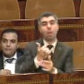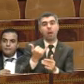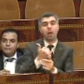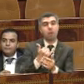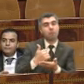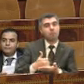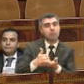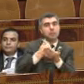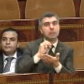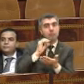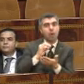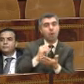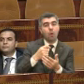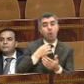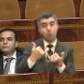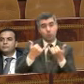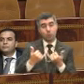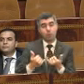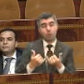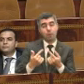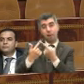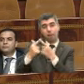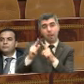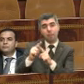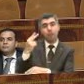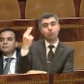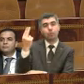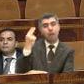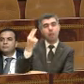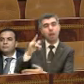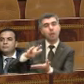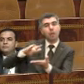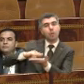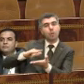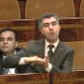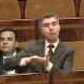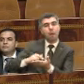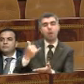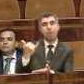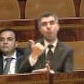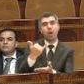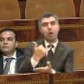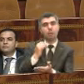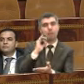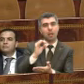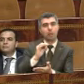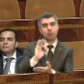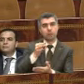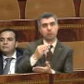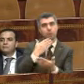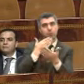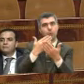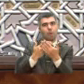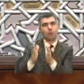الدراسيه. لهذا نطالبكم بتسريع انشاء النواه الجامعيه باقليم حسيمه لفك هذا الحي. شكرا السيده النائبه المحترمه.